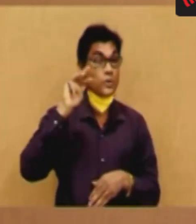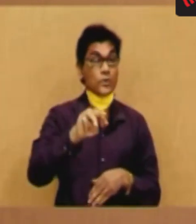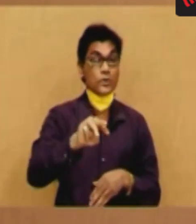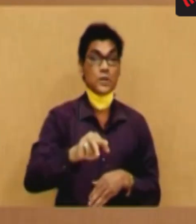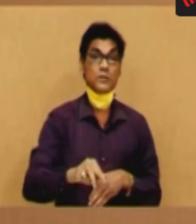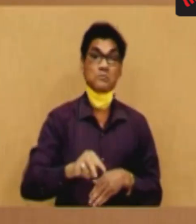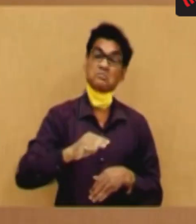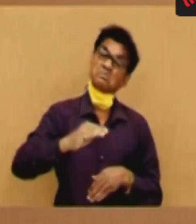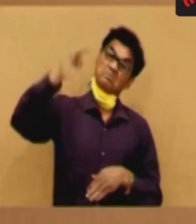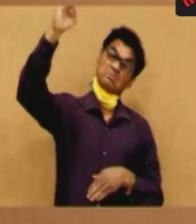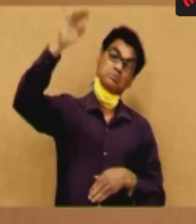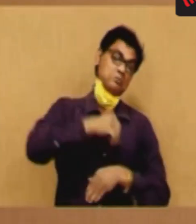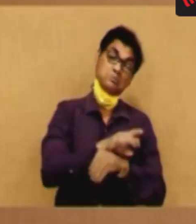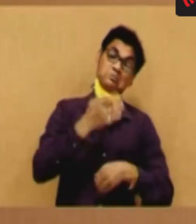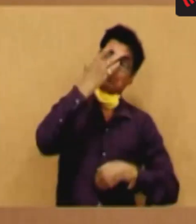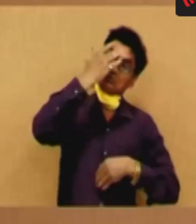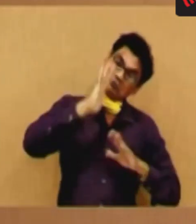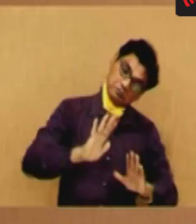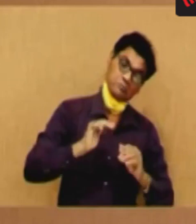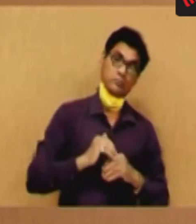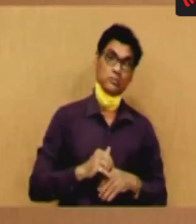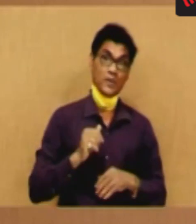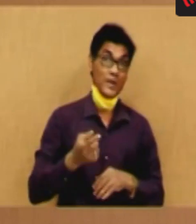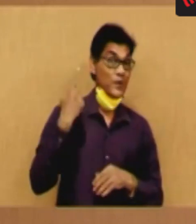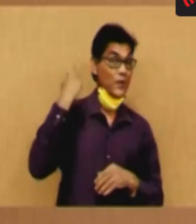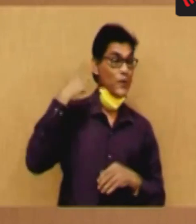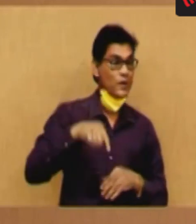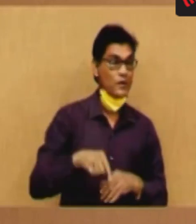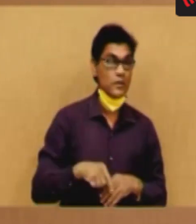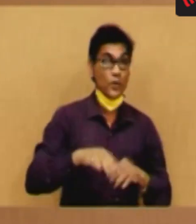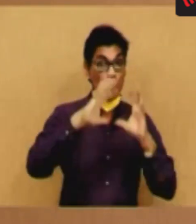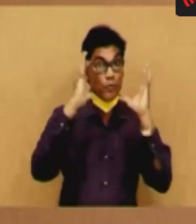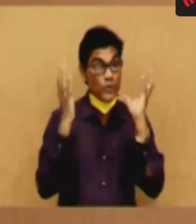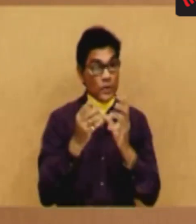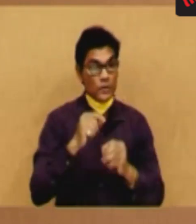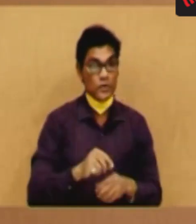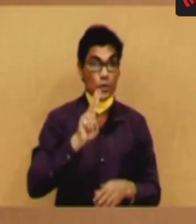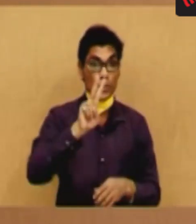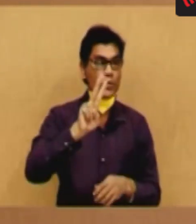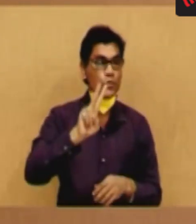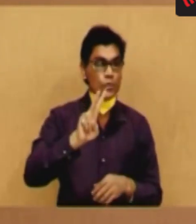88,761 ଜଣ ଆହୁରି ସଂକ୍ରମିତ ହୋଇଛନ୍ତି। ଗତକାଲି ସାରା ପୃଥିବୀରେ